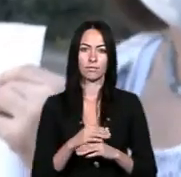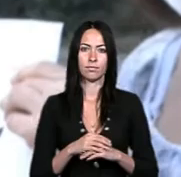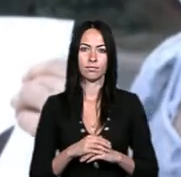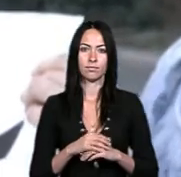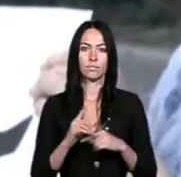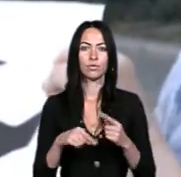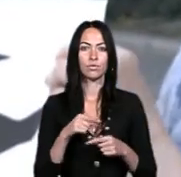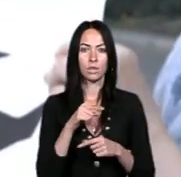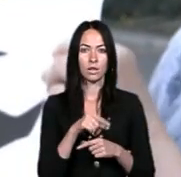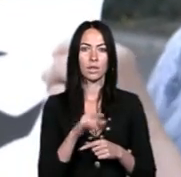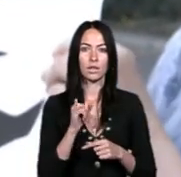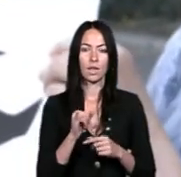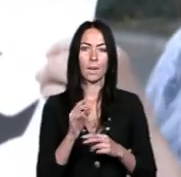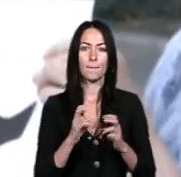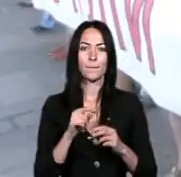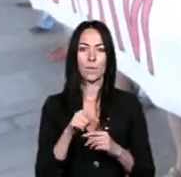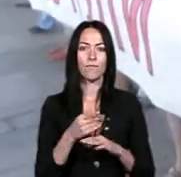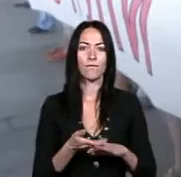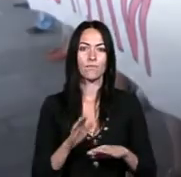викиди підприємства важко дихати.